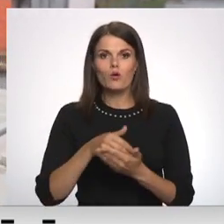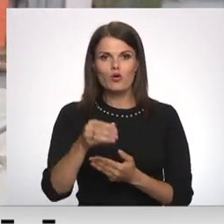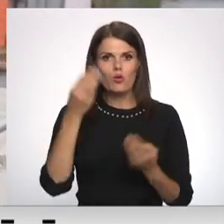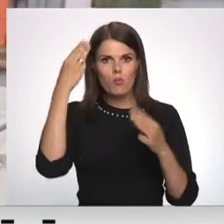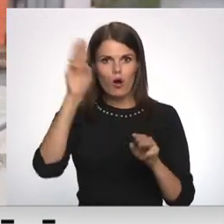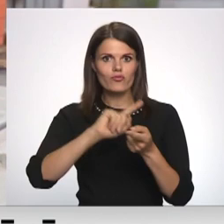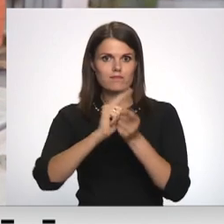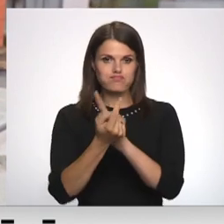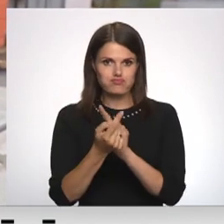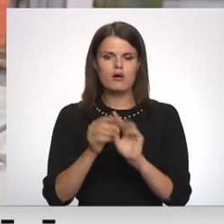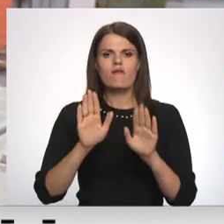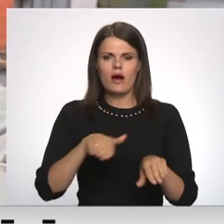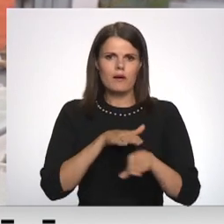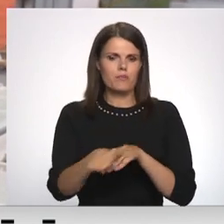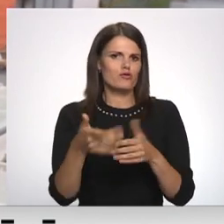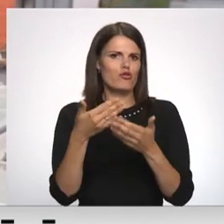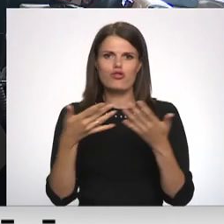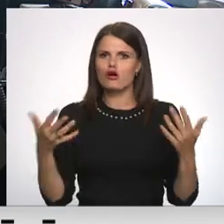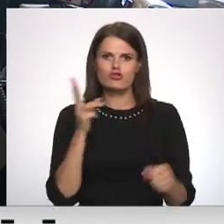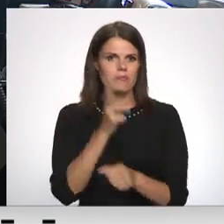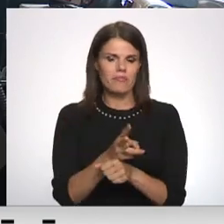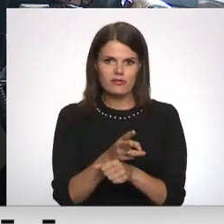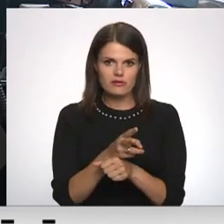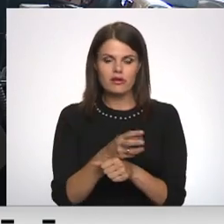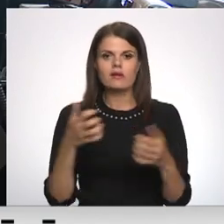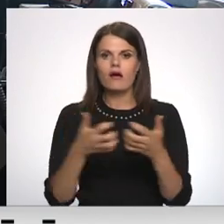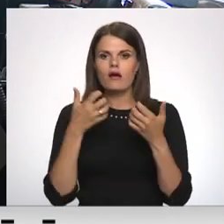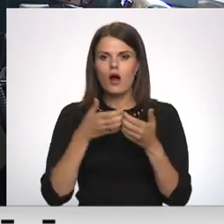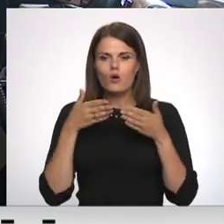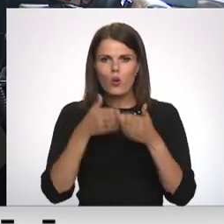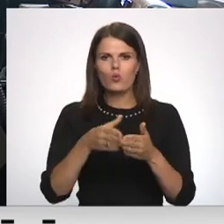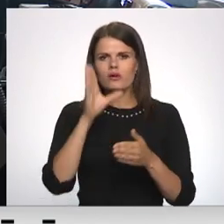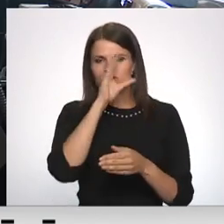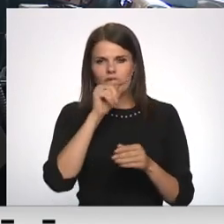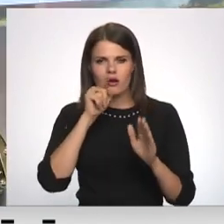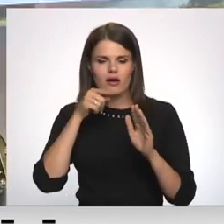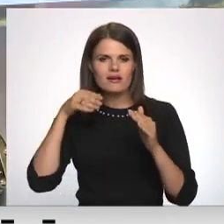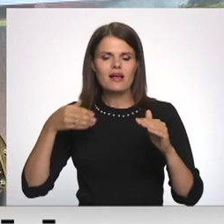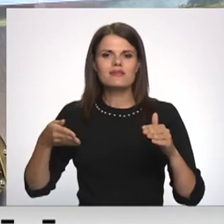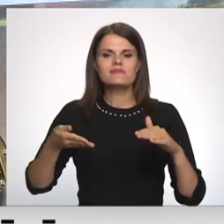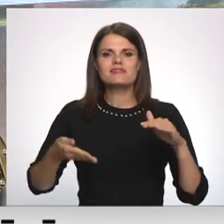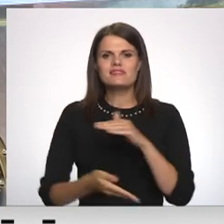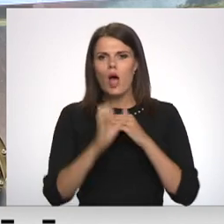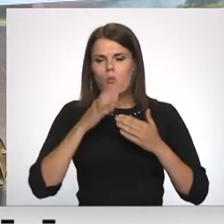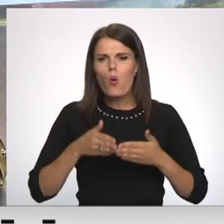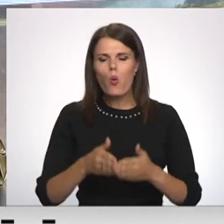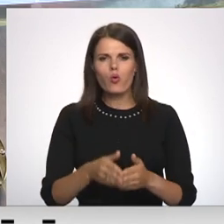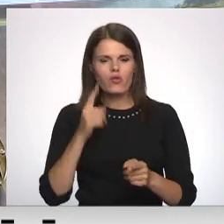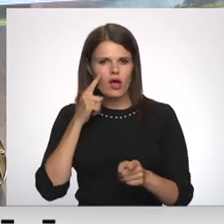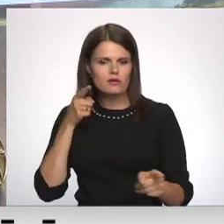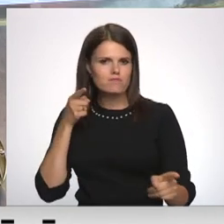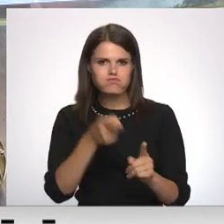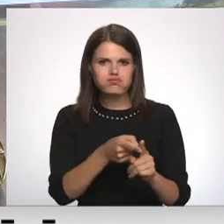modernizēt, tas var pildīt visdažādākās misijas. Karakuģis spēja medīt zemūdenes, var nodrošināt pretgaisa aizsardzību, tāpat